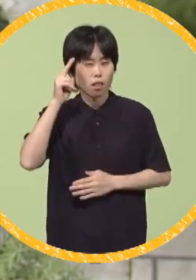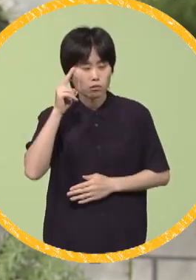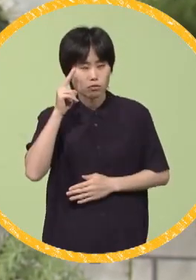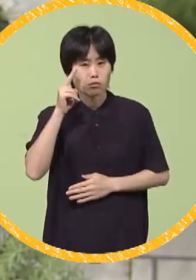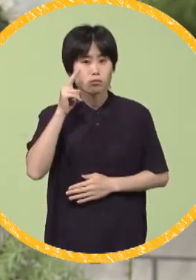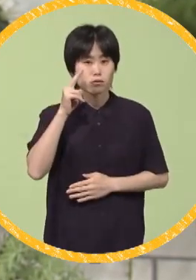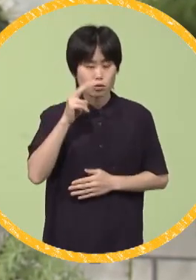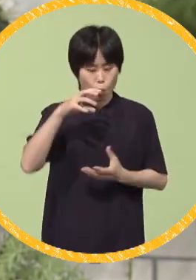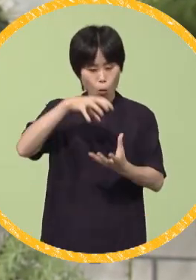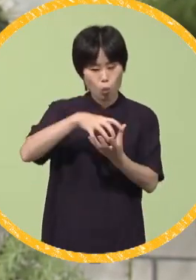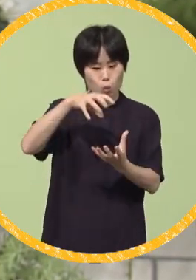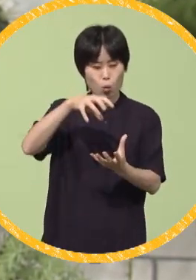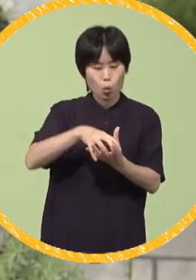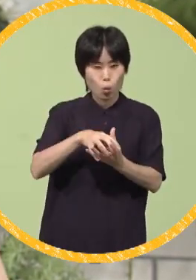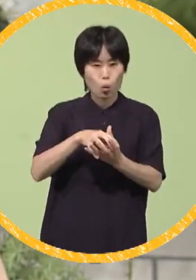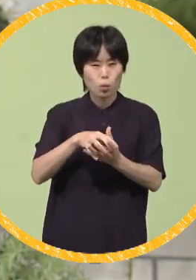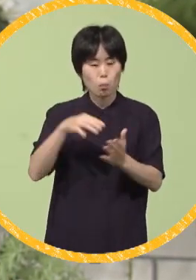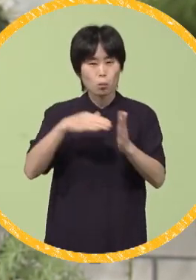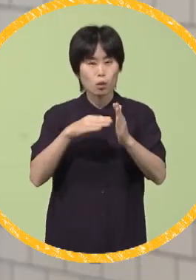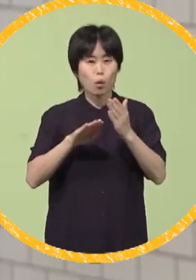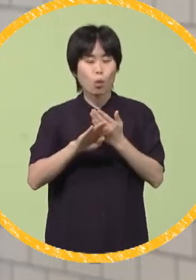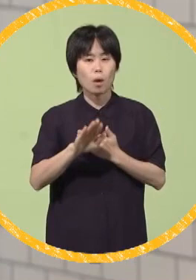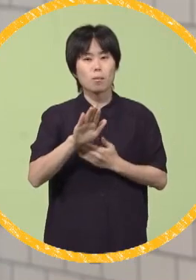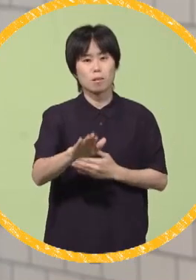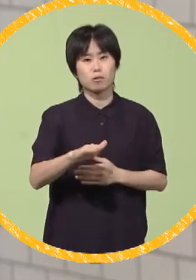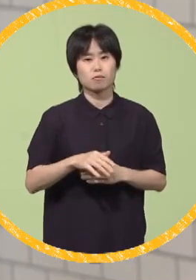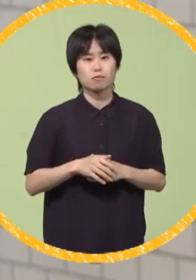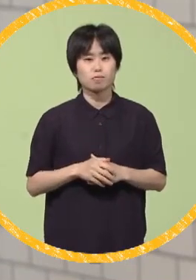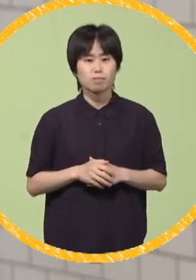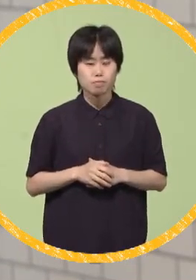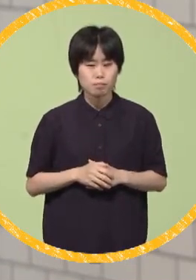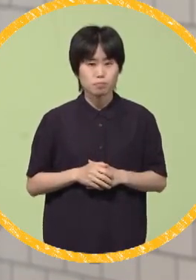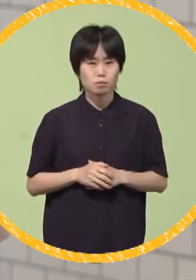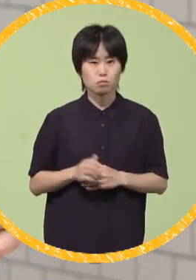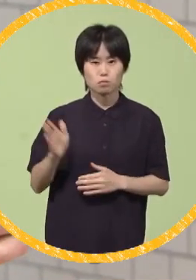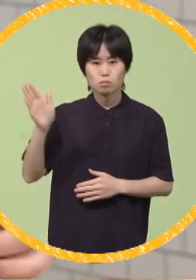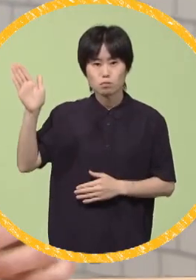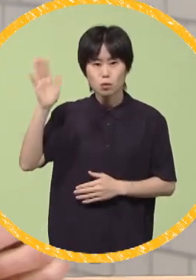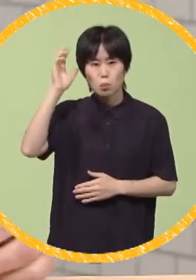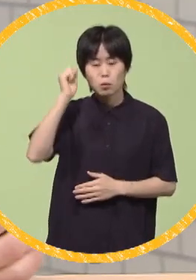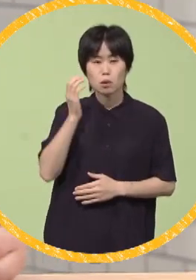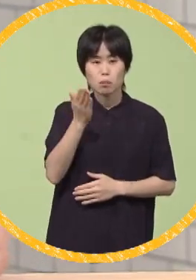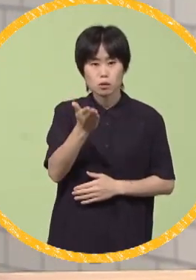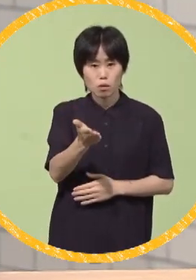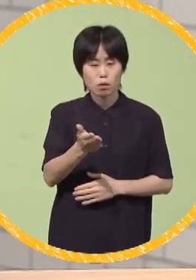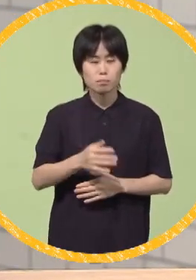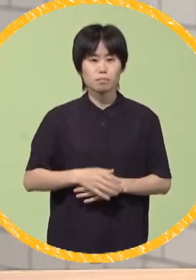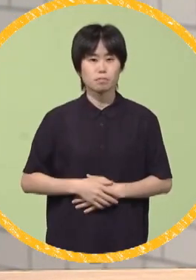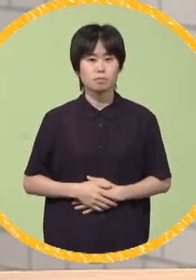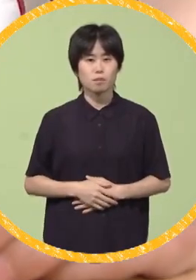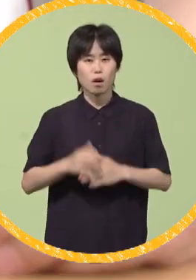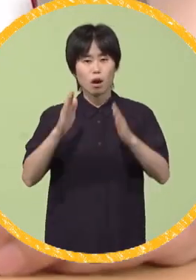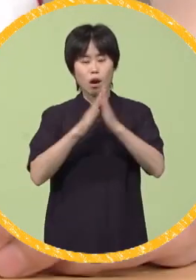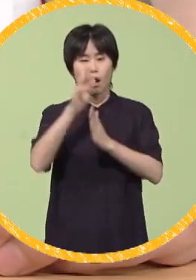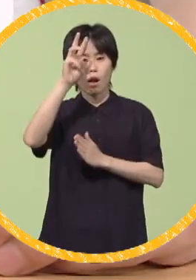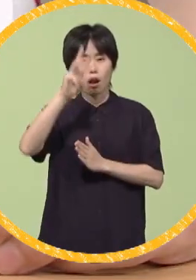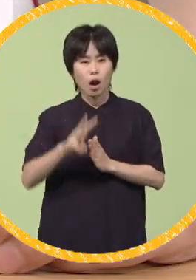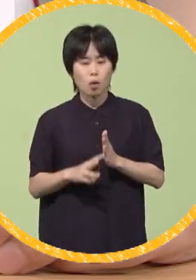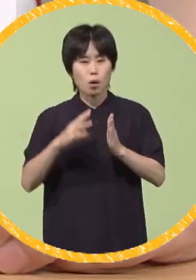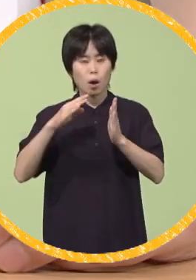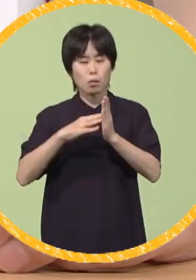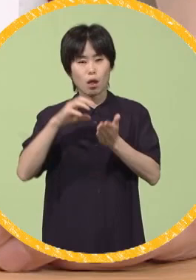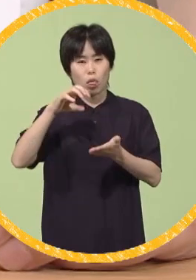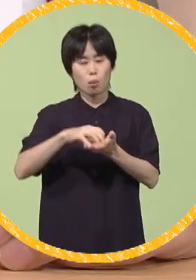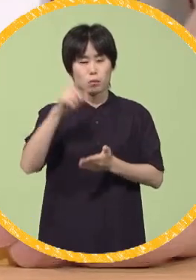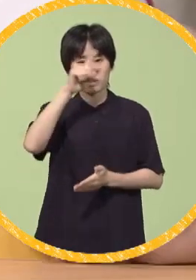器もプラスチックじゃないものたくさん出てきましたからね。 そうなんです、どんどんどんどん進んでるんですけど、うん、こちら皆さん覚えてますかね。はい、神奈川プラゴミゼロ宣言